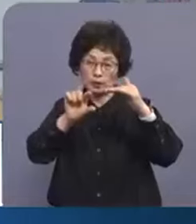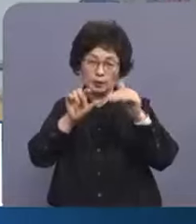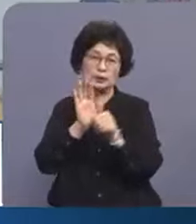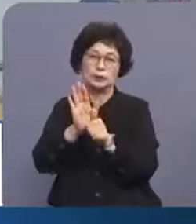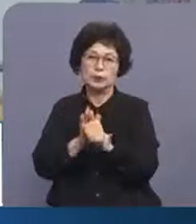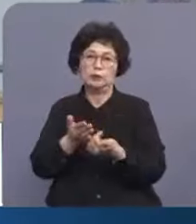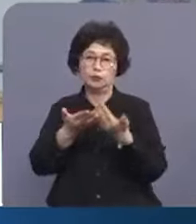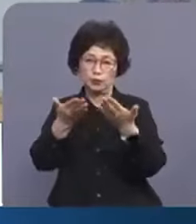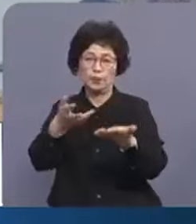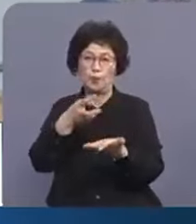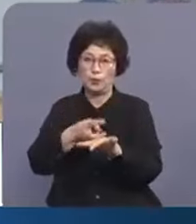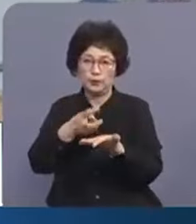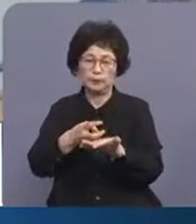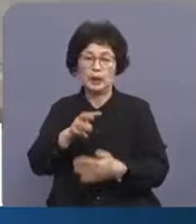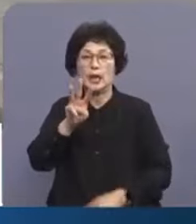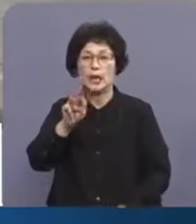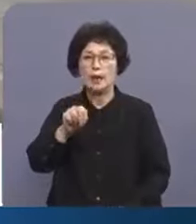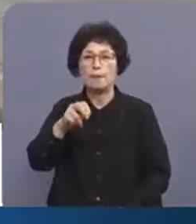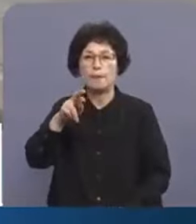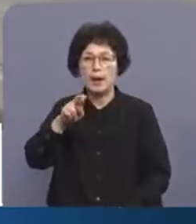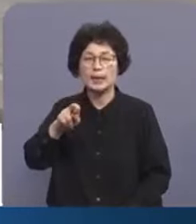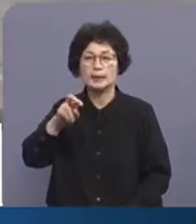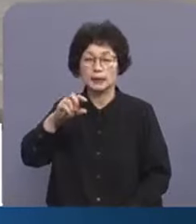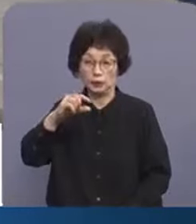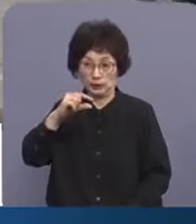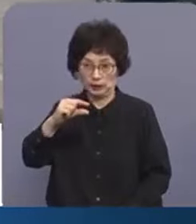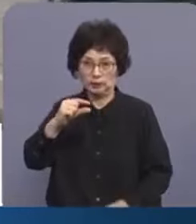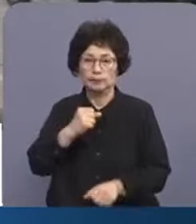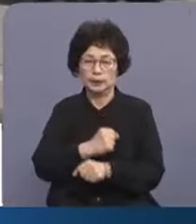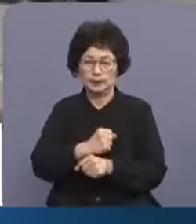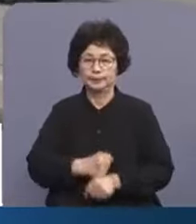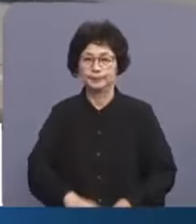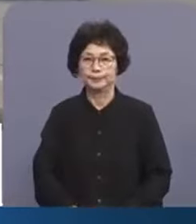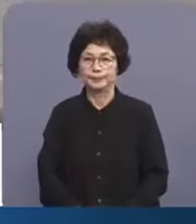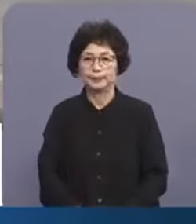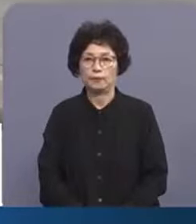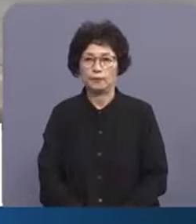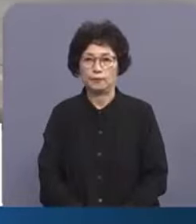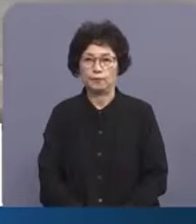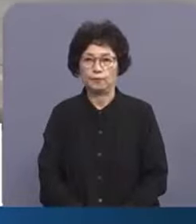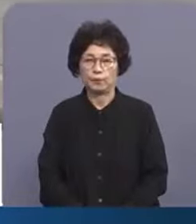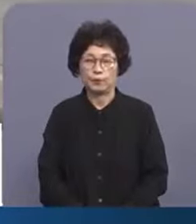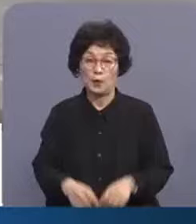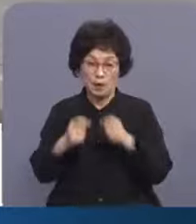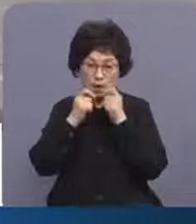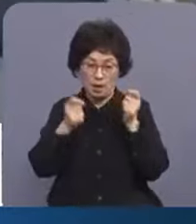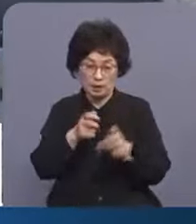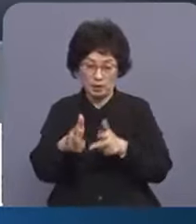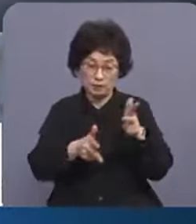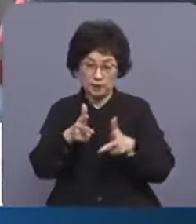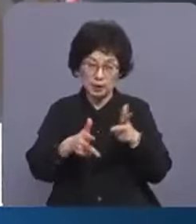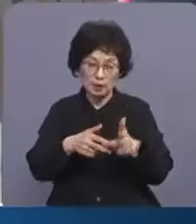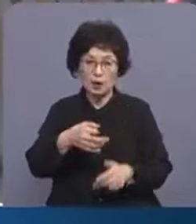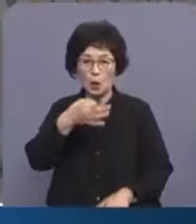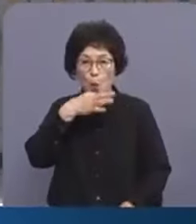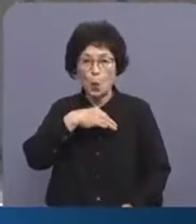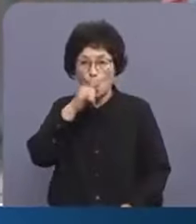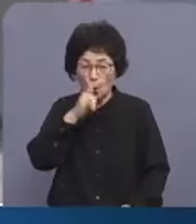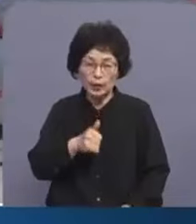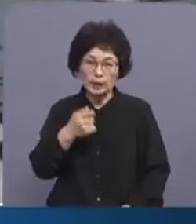지원하는게 mrg 불리는 최소 운영 수입 보장입니다네네 민간 사업자의 유리한 대표적인